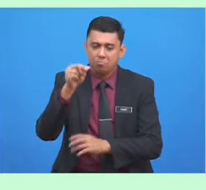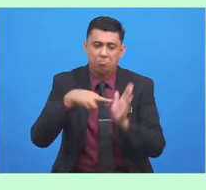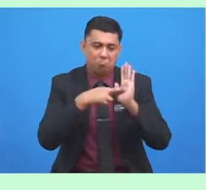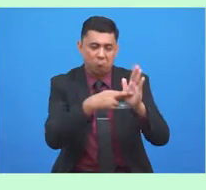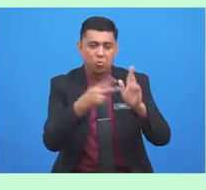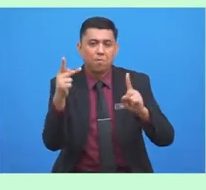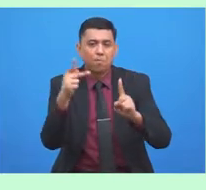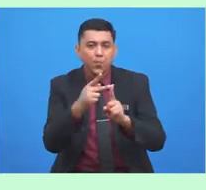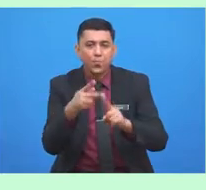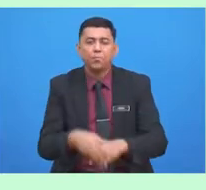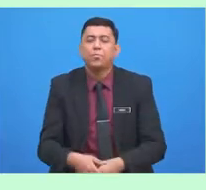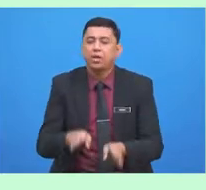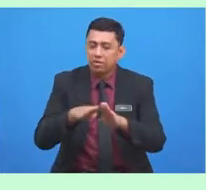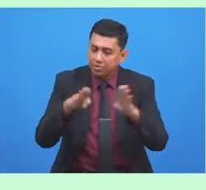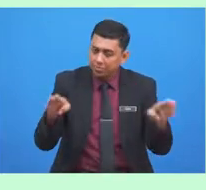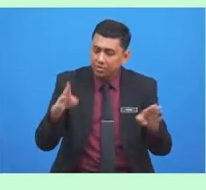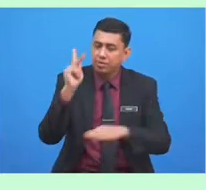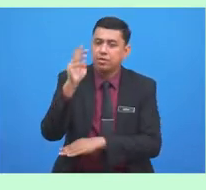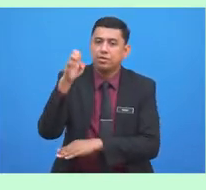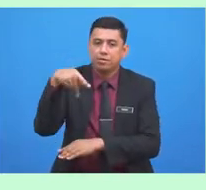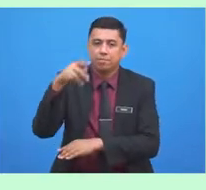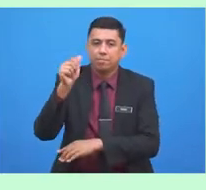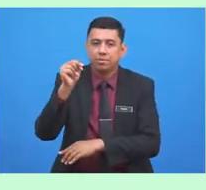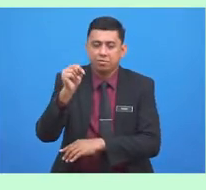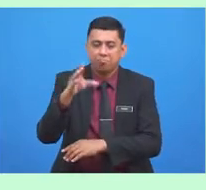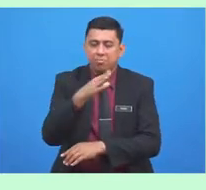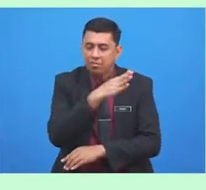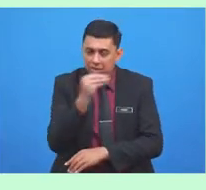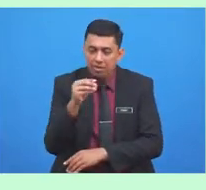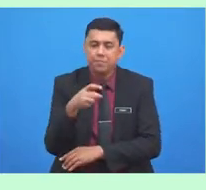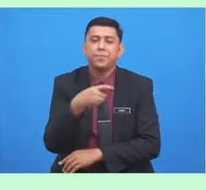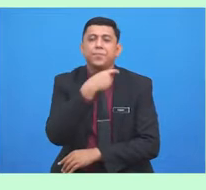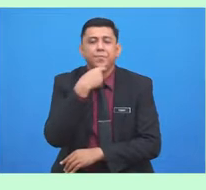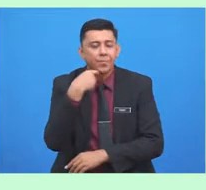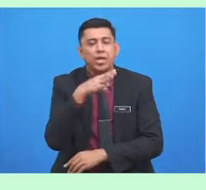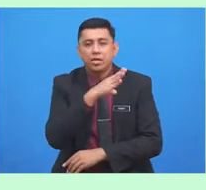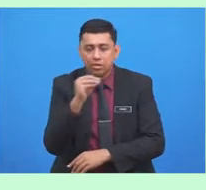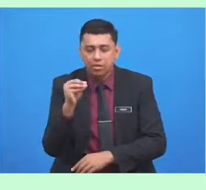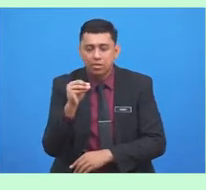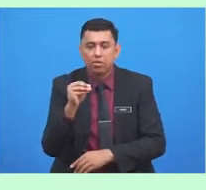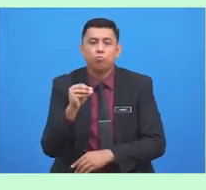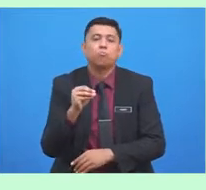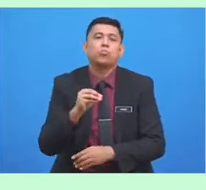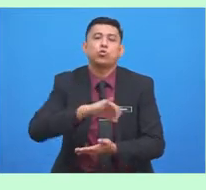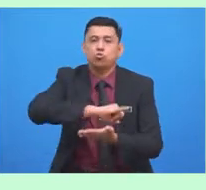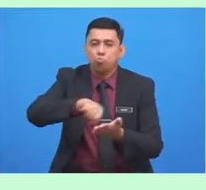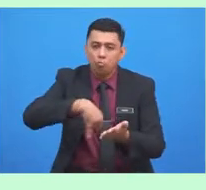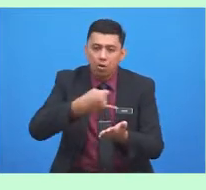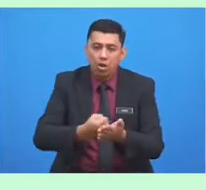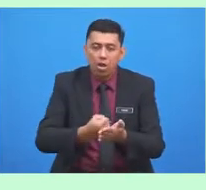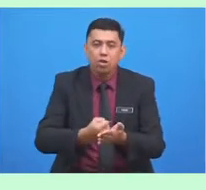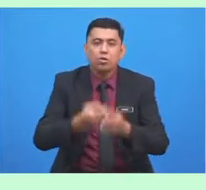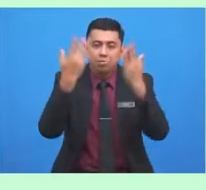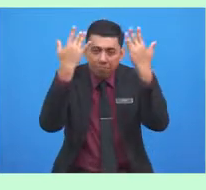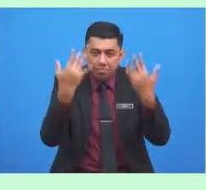kepada perbezaan kelepasan dengan sejatan atau jumlah hujan yang diserap oleh tanah serta